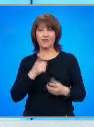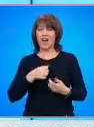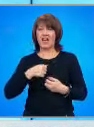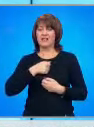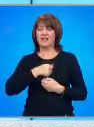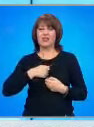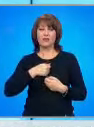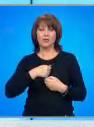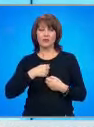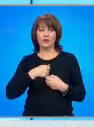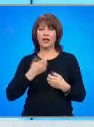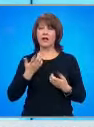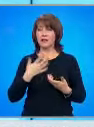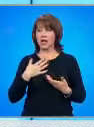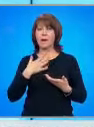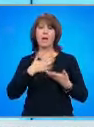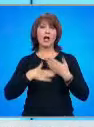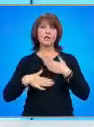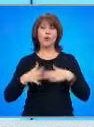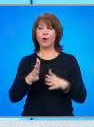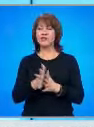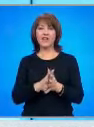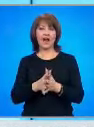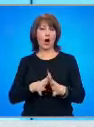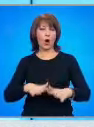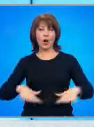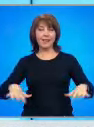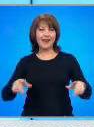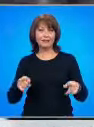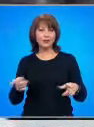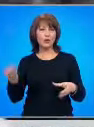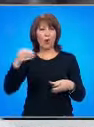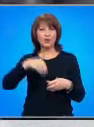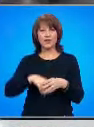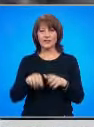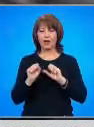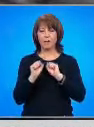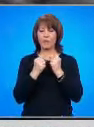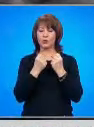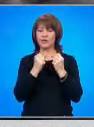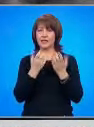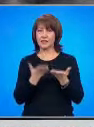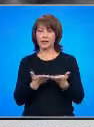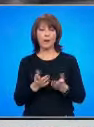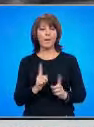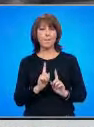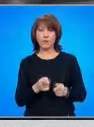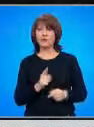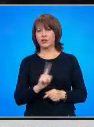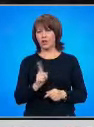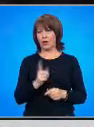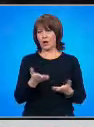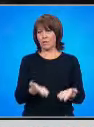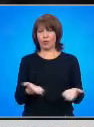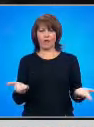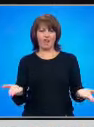затрудни да обезпечим спокойствието на хората и безопасността на тези, които участваха в тези протести. Можеше да я няма тази проява и